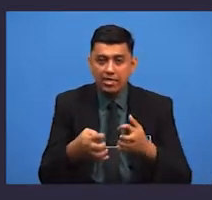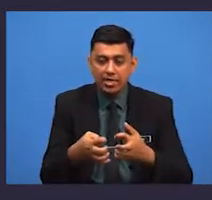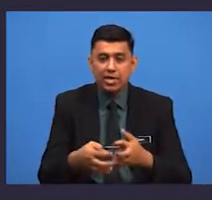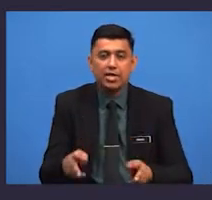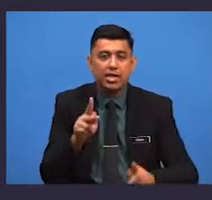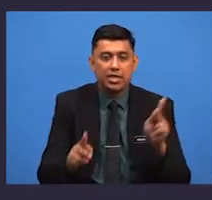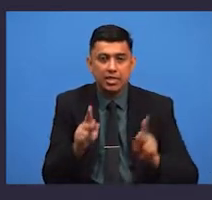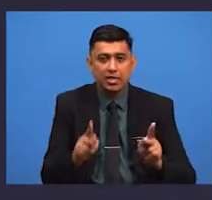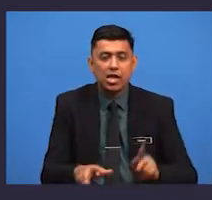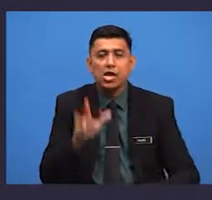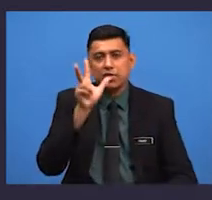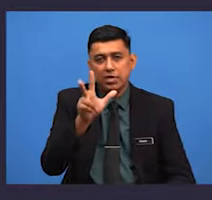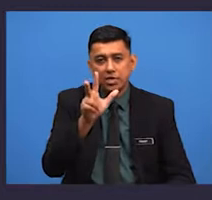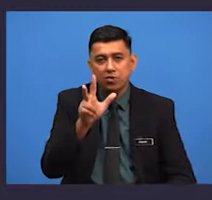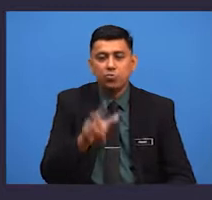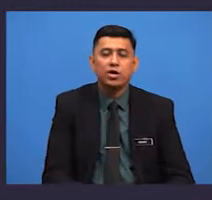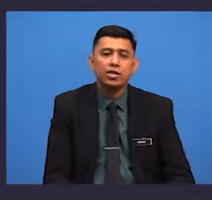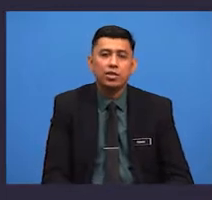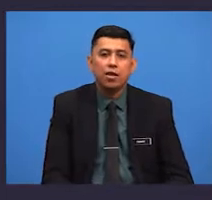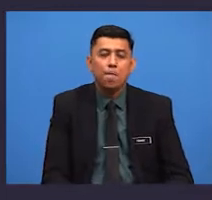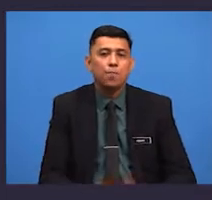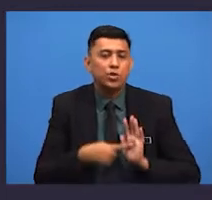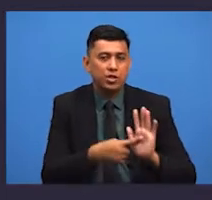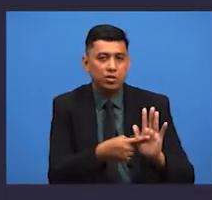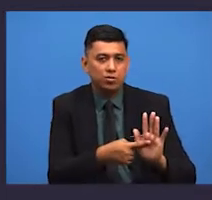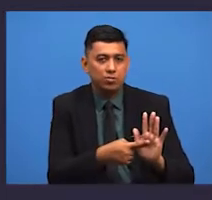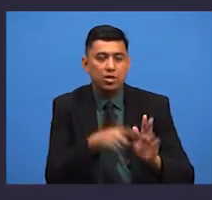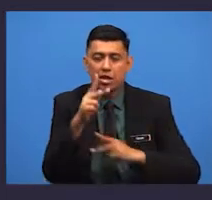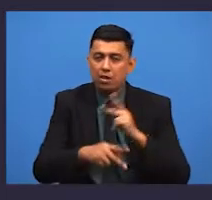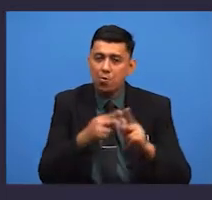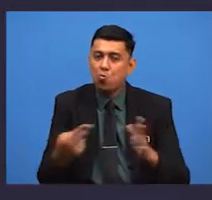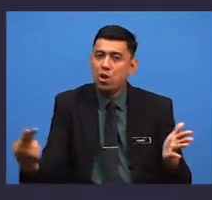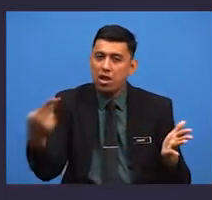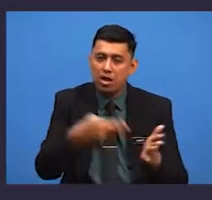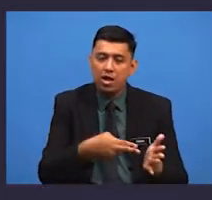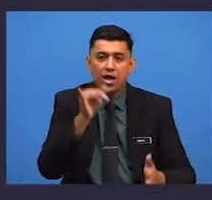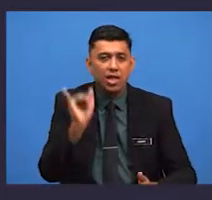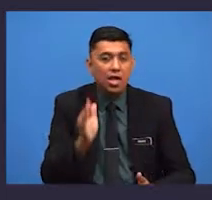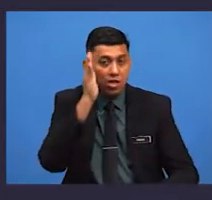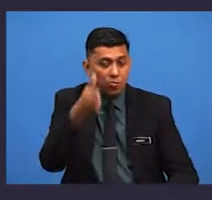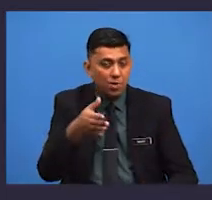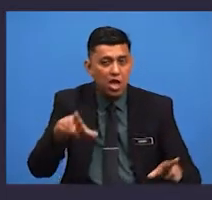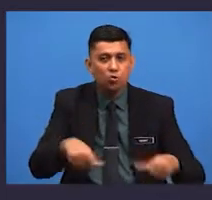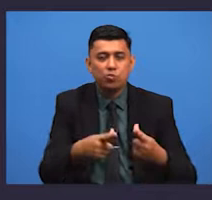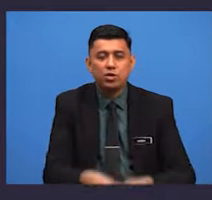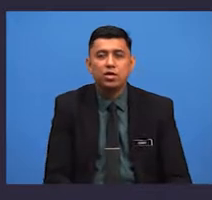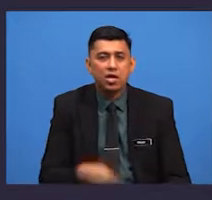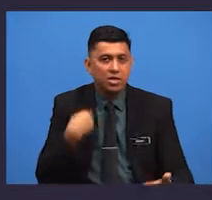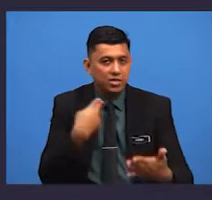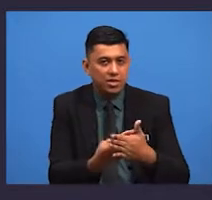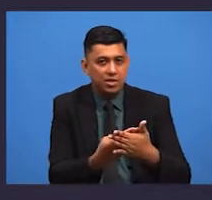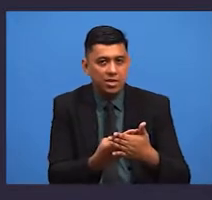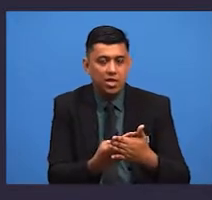kereta. Baris ketiga menunjukkan proses pengulangan yang akan